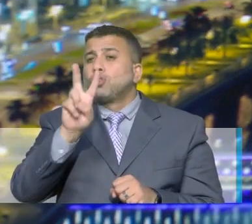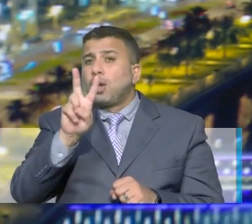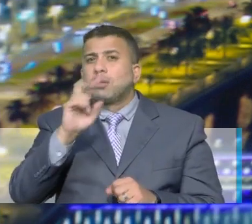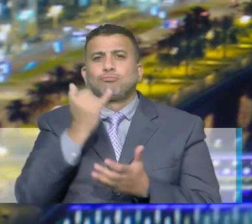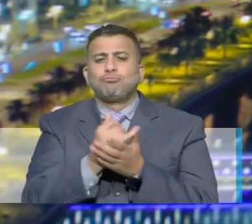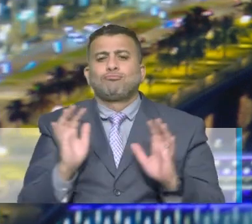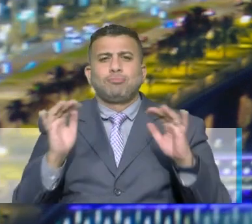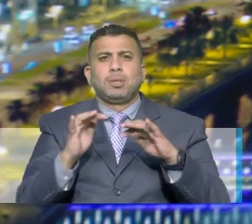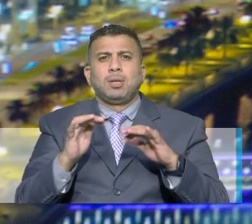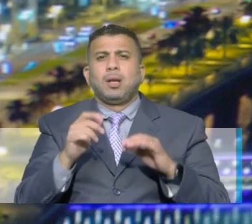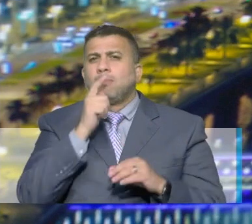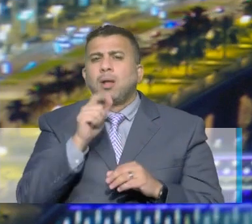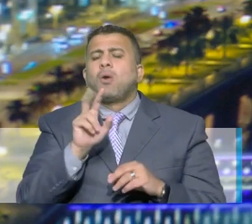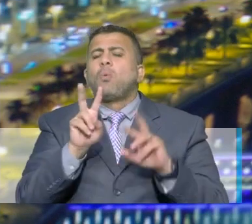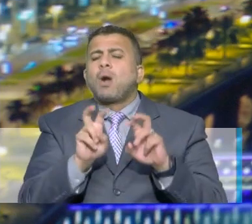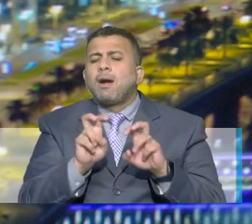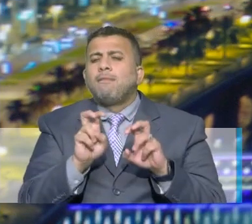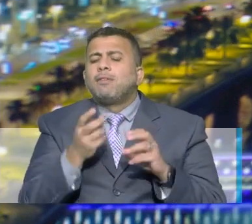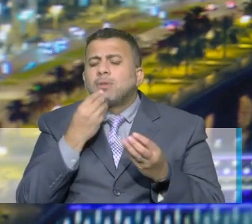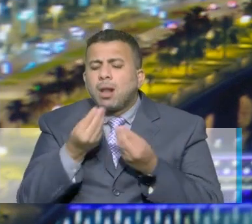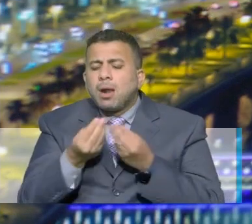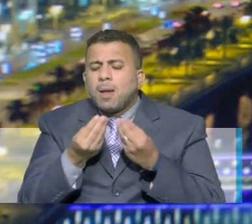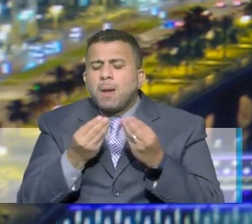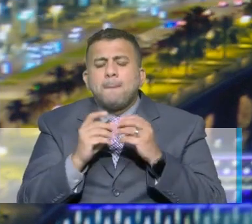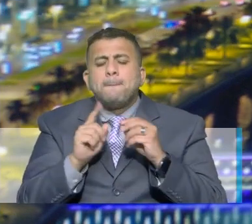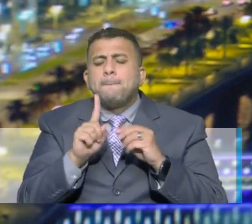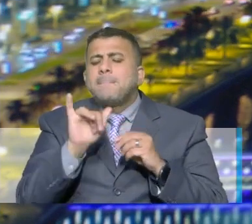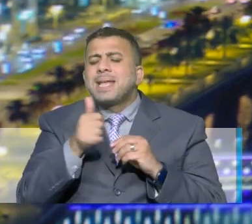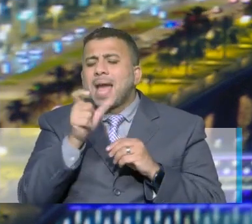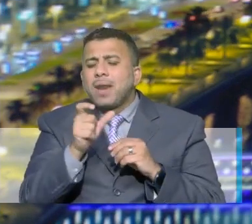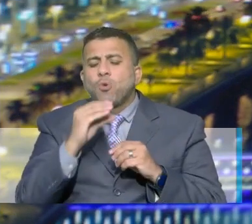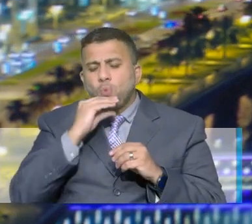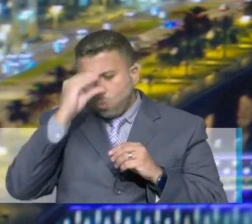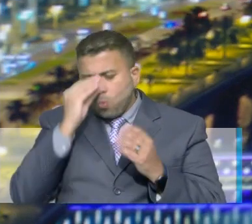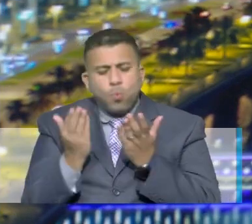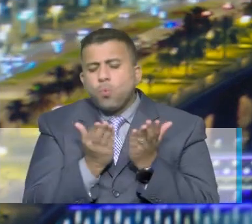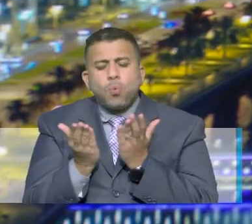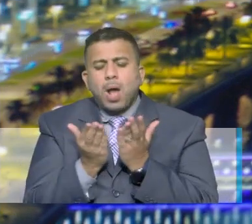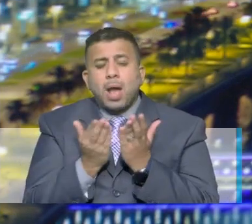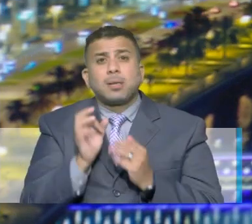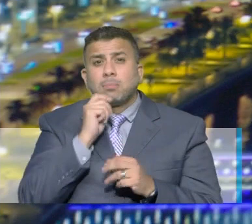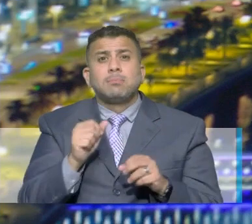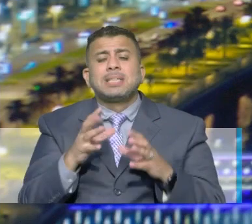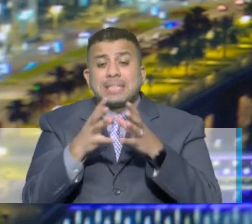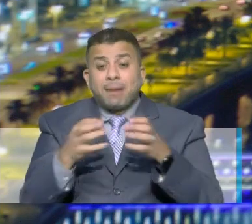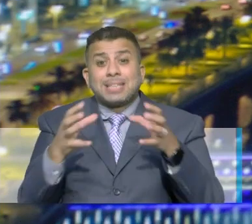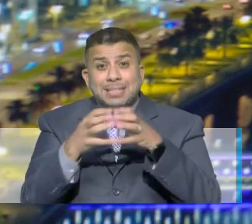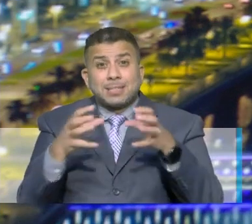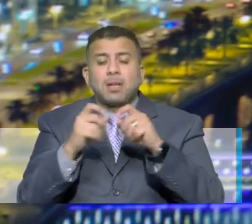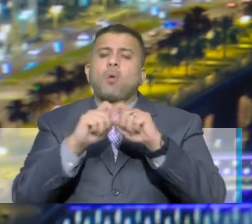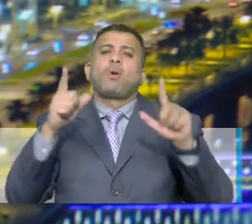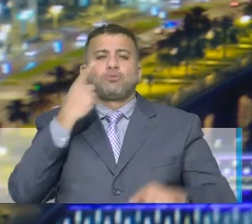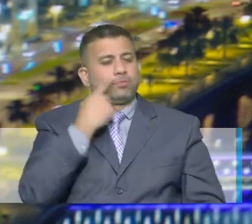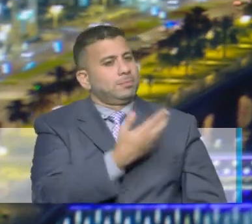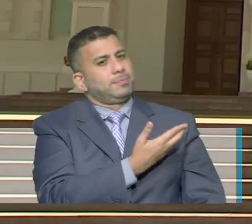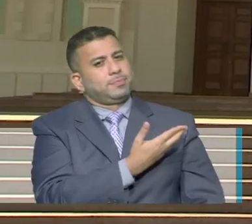تحت عنوان وقفه معجميه في البيان القراني وذلك بمكتبه المجمع المزيد من التفاصيل في التقرير